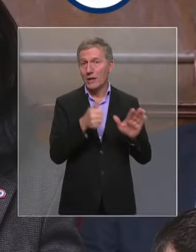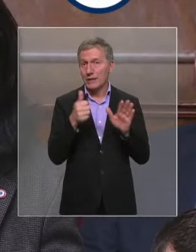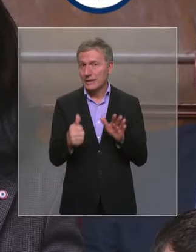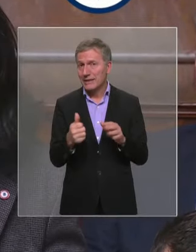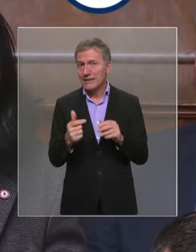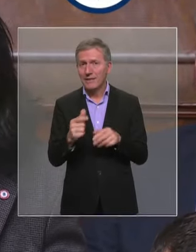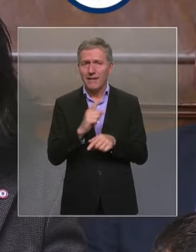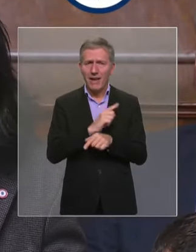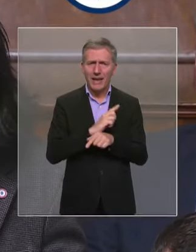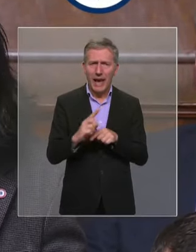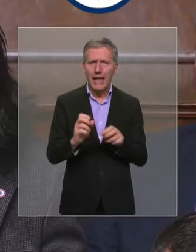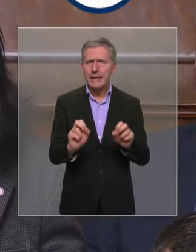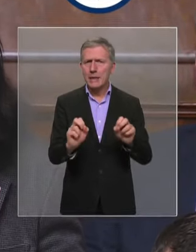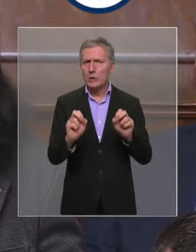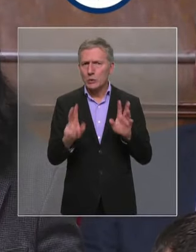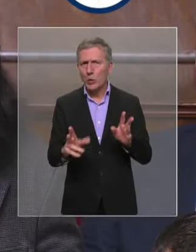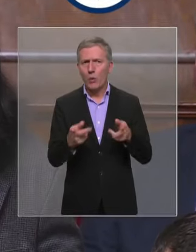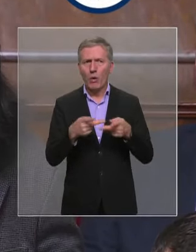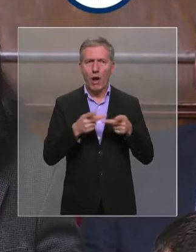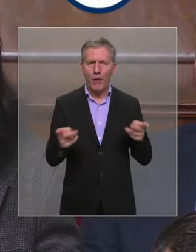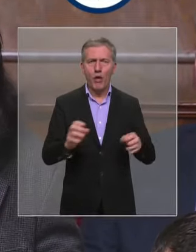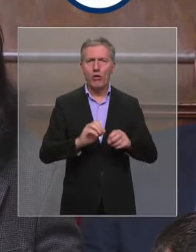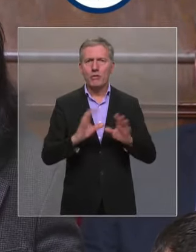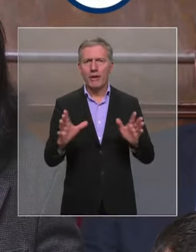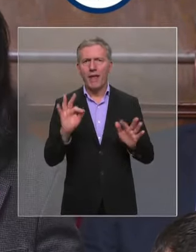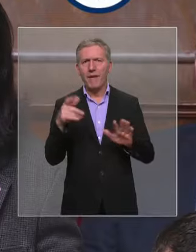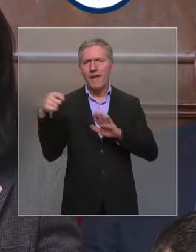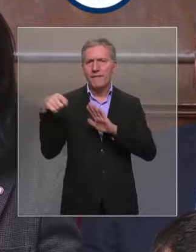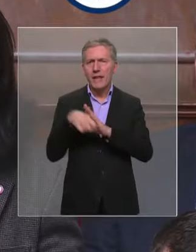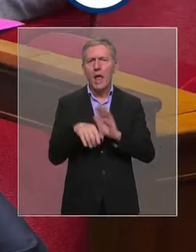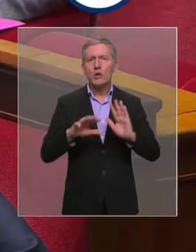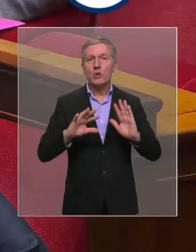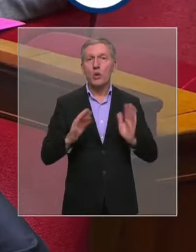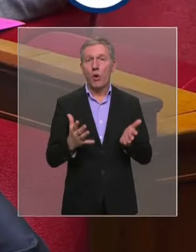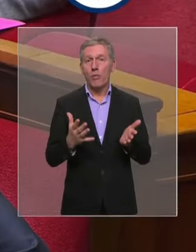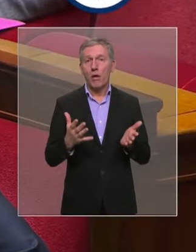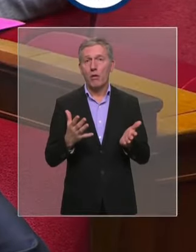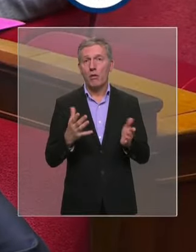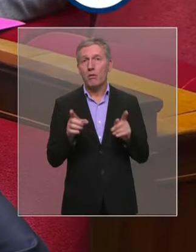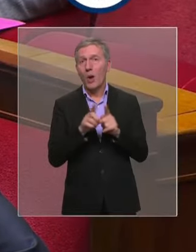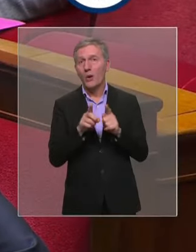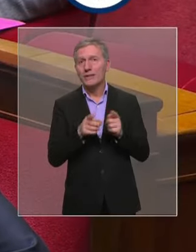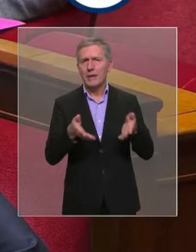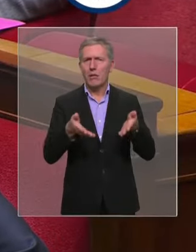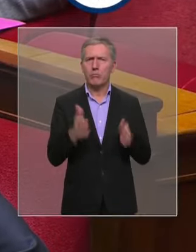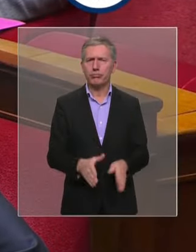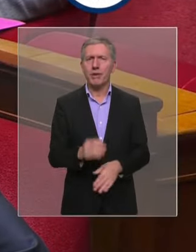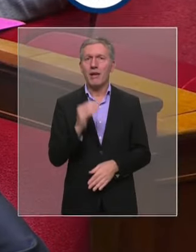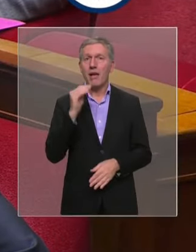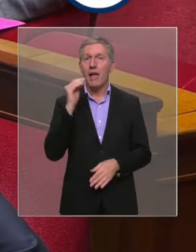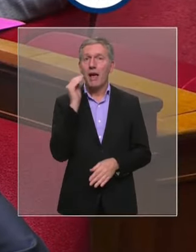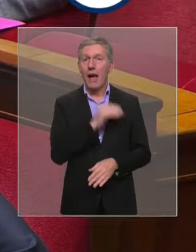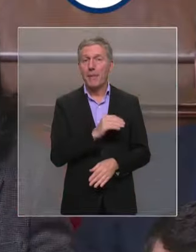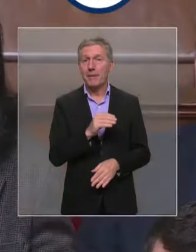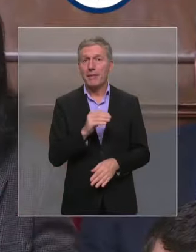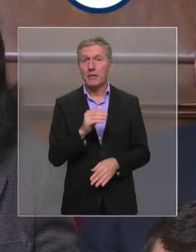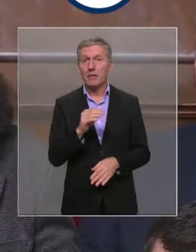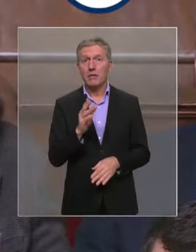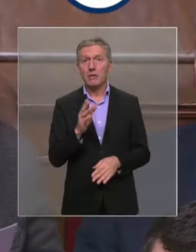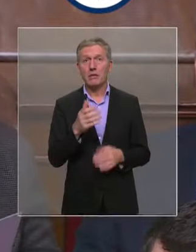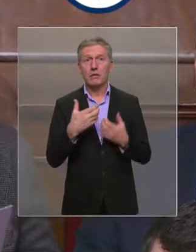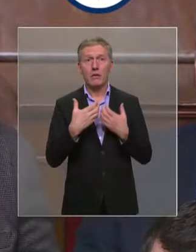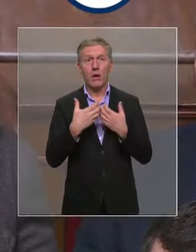garanties pérennes et des annonces claires quant au financement, ou tout au moins des arbitrages rapides quant au